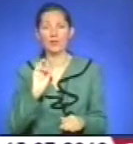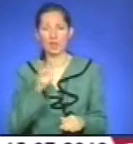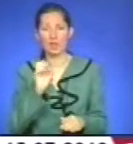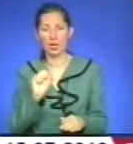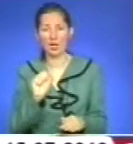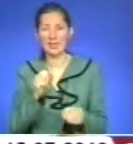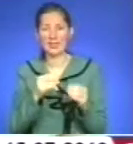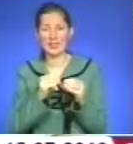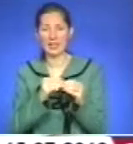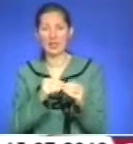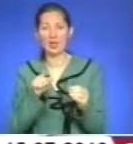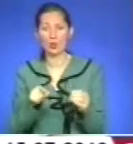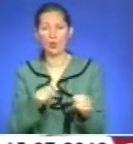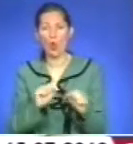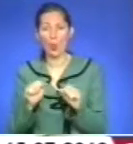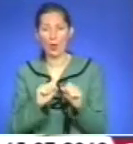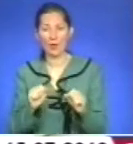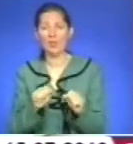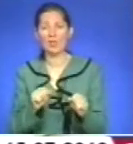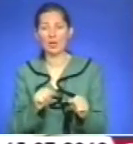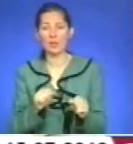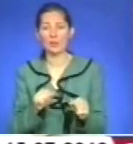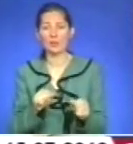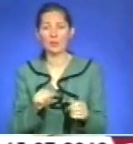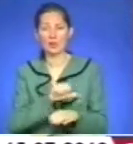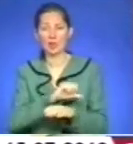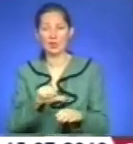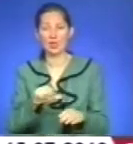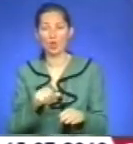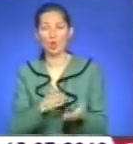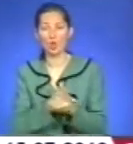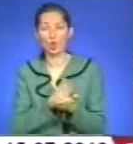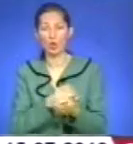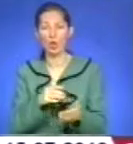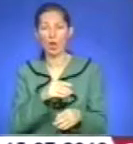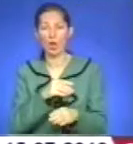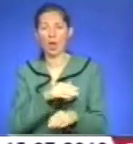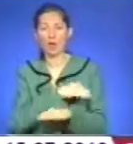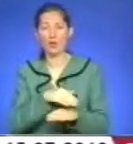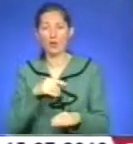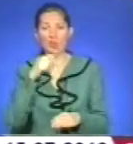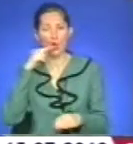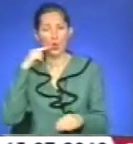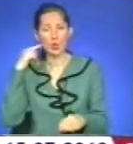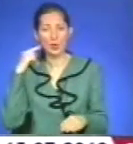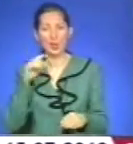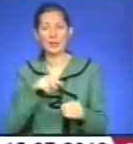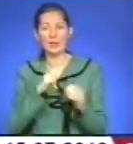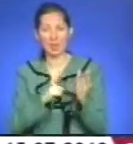в апараті управління Державної міграційної служби, на Руській, 17, а також по